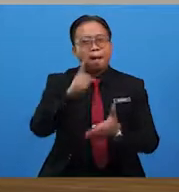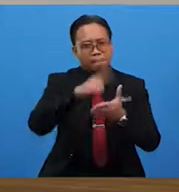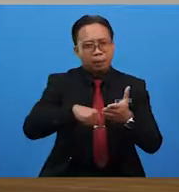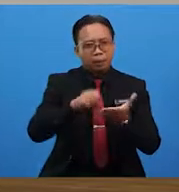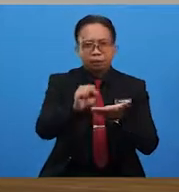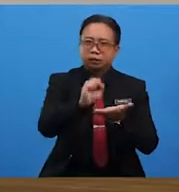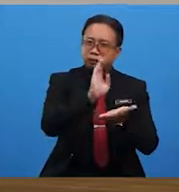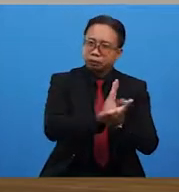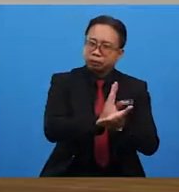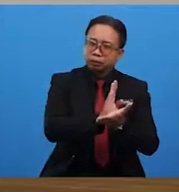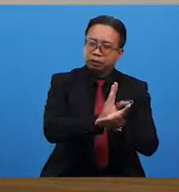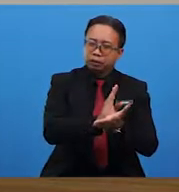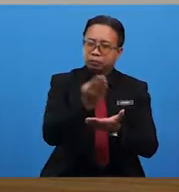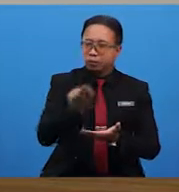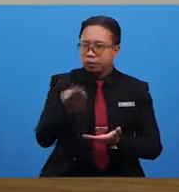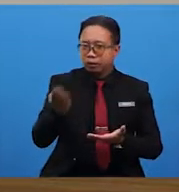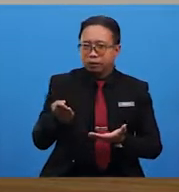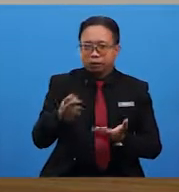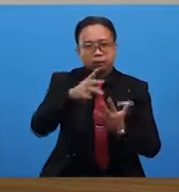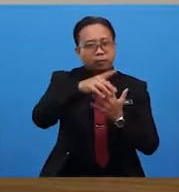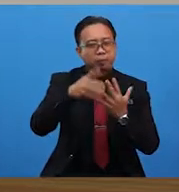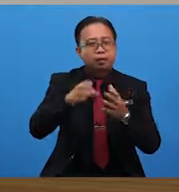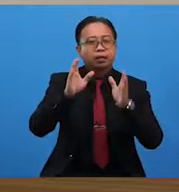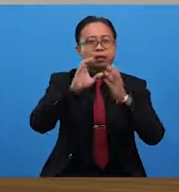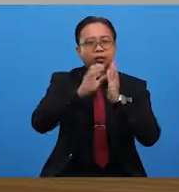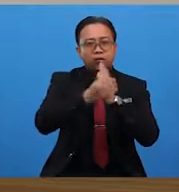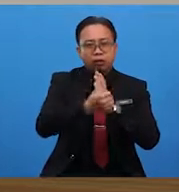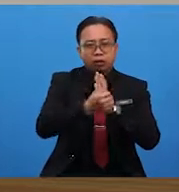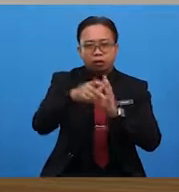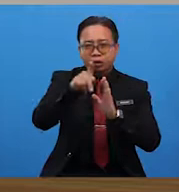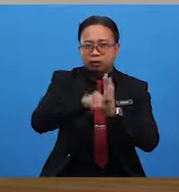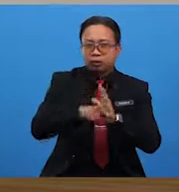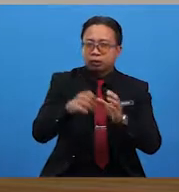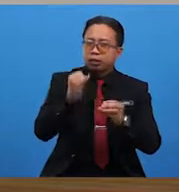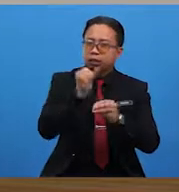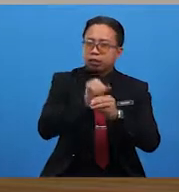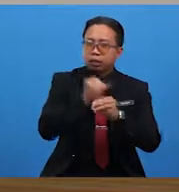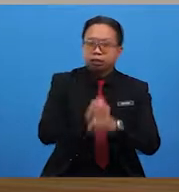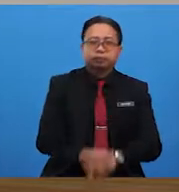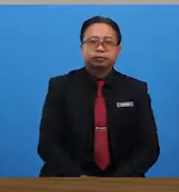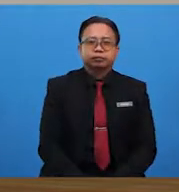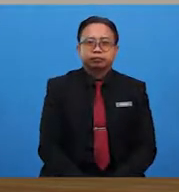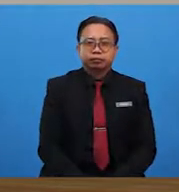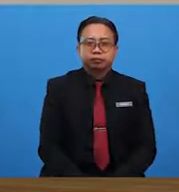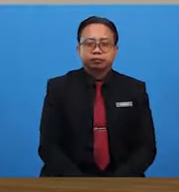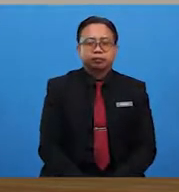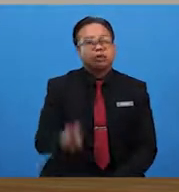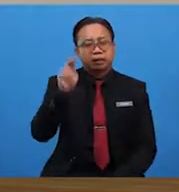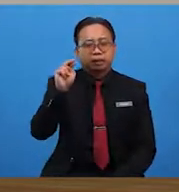subjek atau punya hal benda yang dipilih oleh pengkarya mencobanya dulu